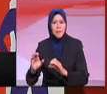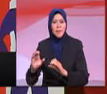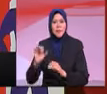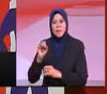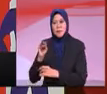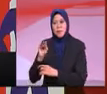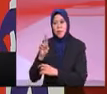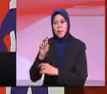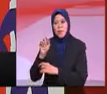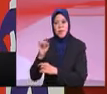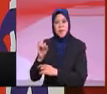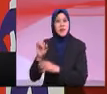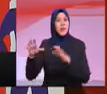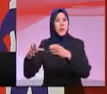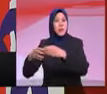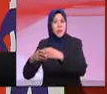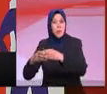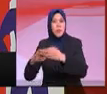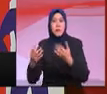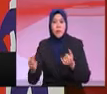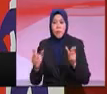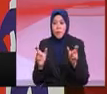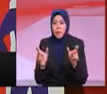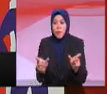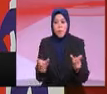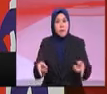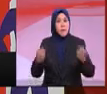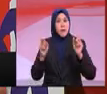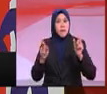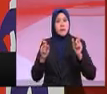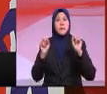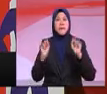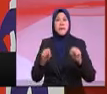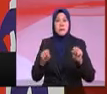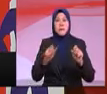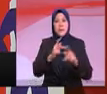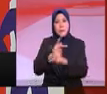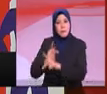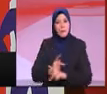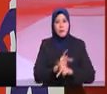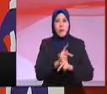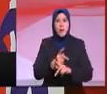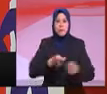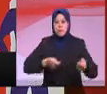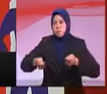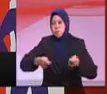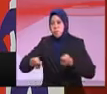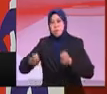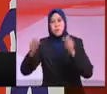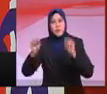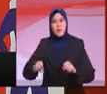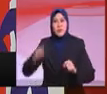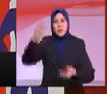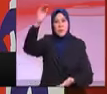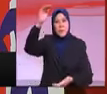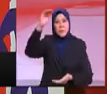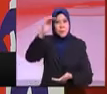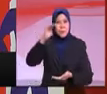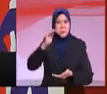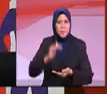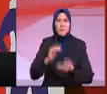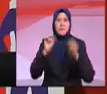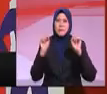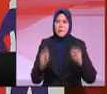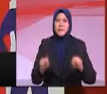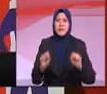imuniti kelompok. Dan lockdown yang cepat mungkin dapat kawal jangkitan dengan lebih cepat lagi. Jadi